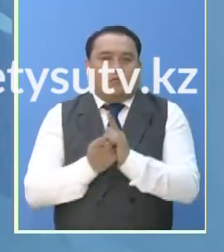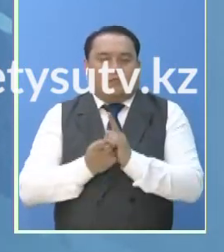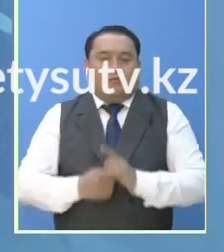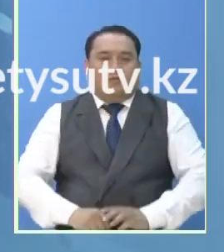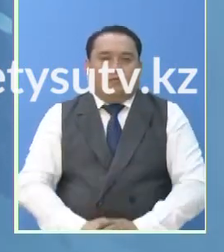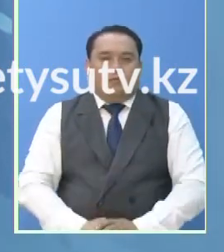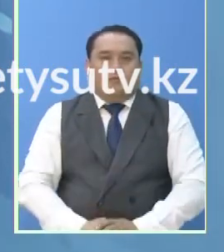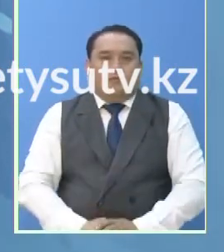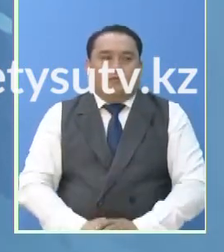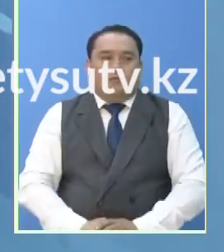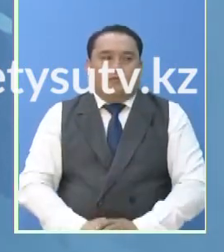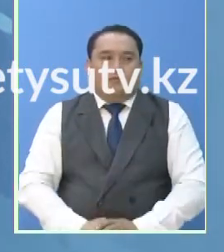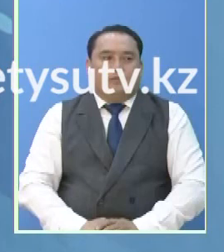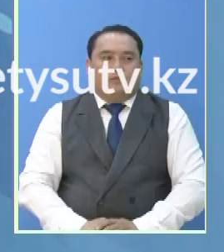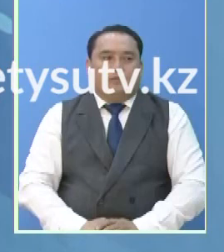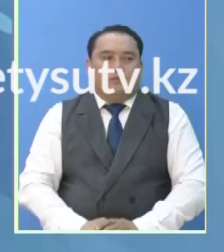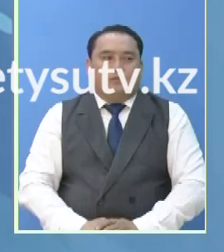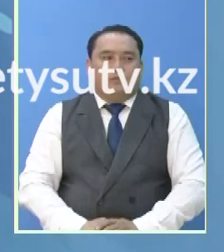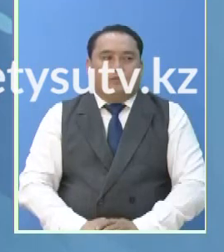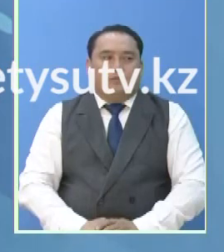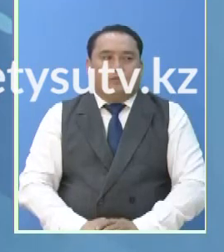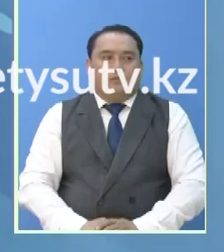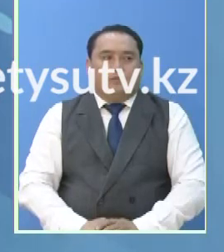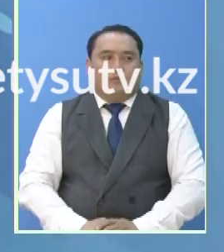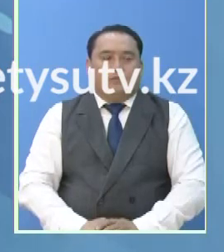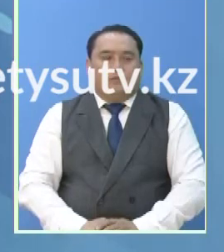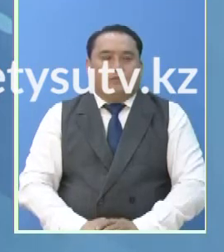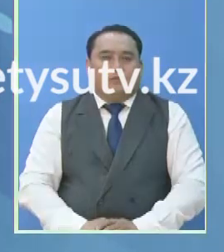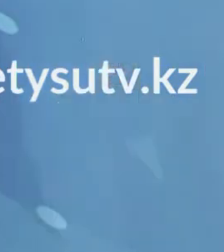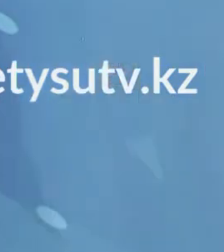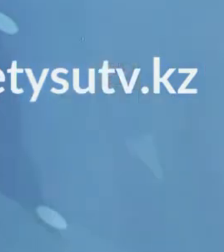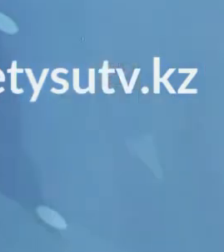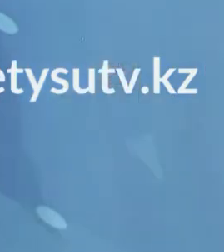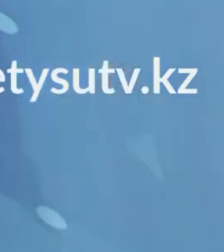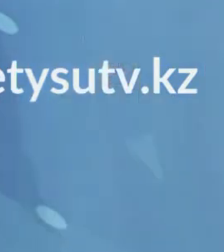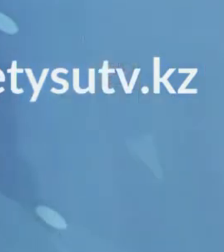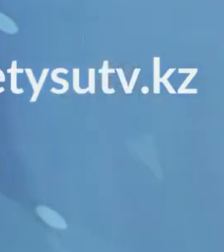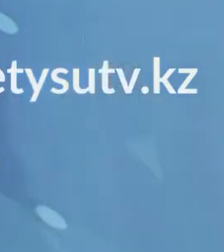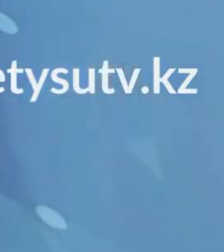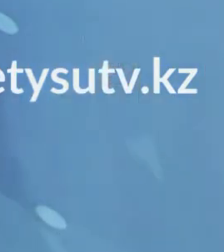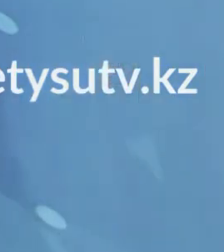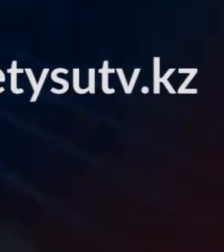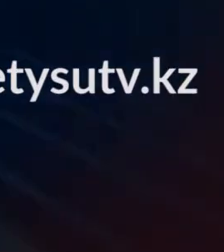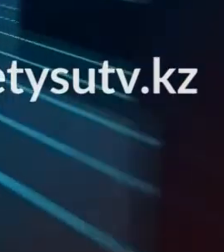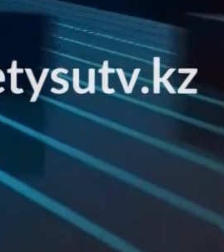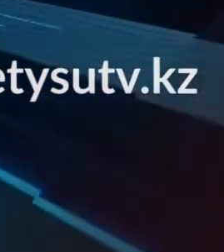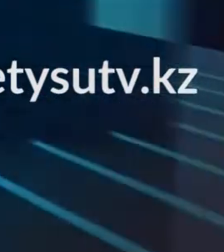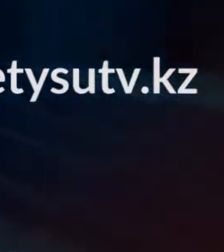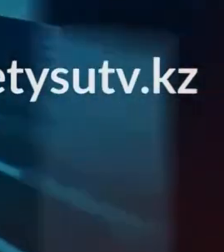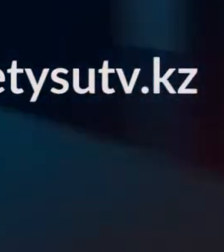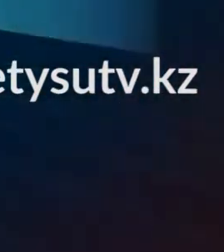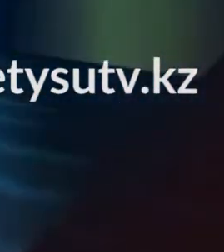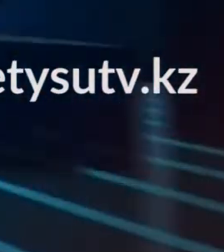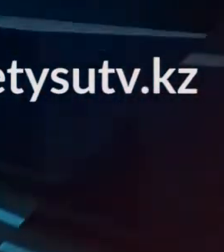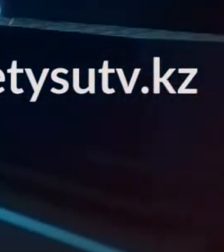тағы да жүздесетін боламын. Аман болыңыздар, жақыныңызға жанашыр болыңыз. Сөзіңізді де, өзгені де сақтаңыз.